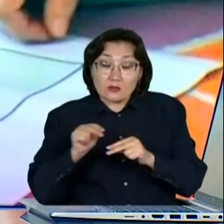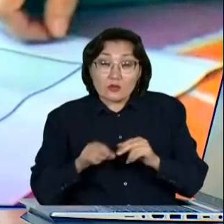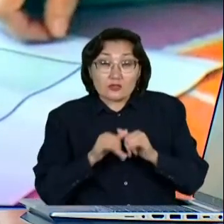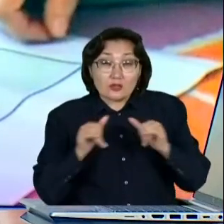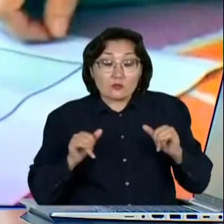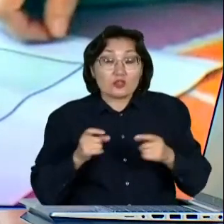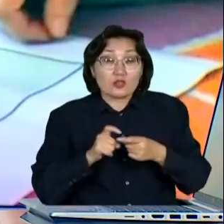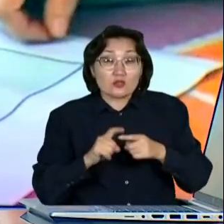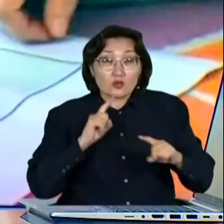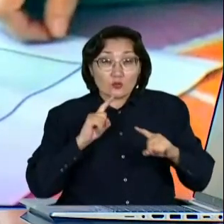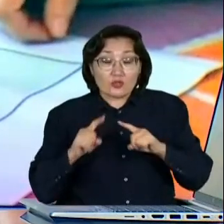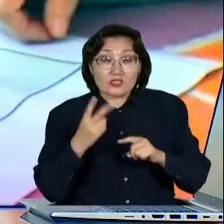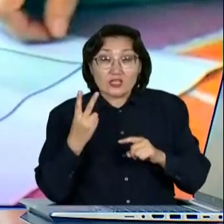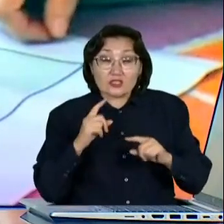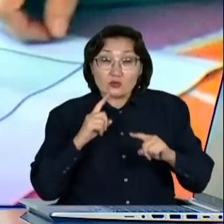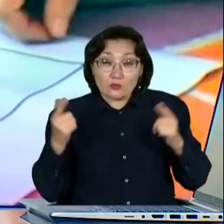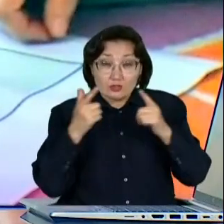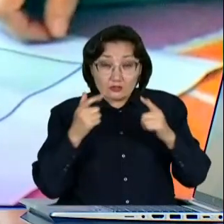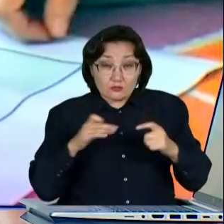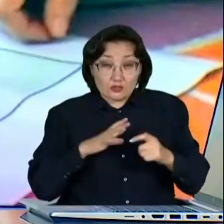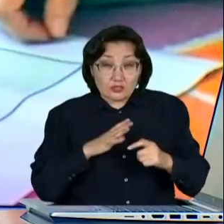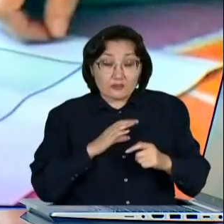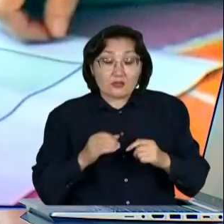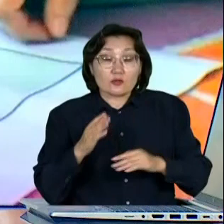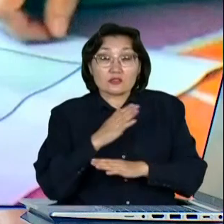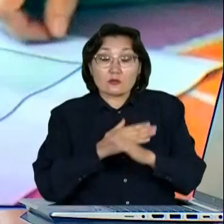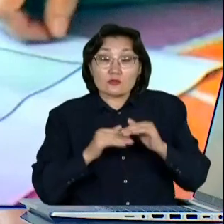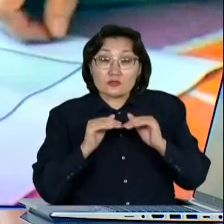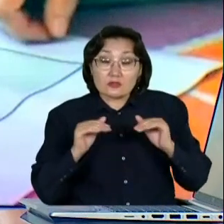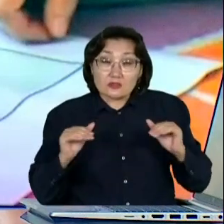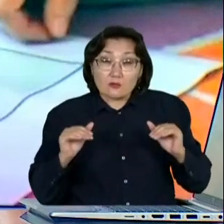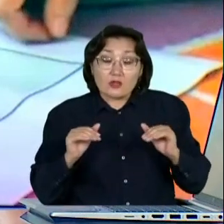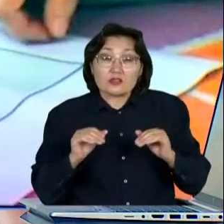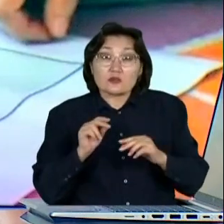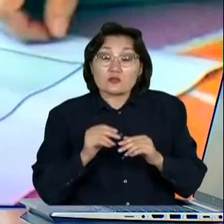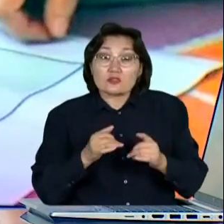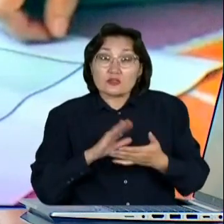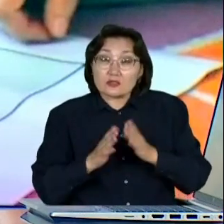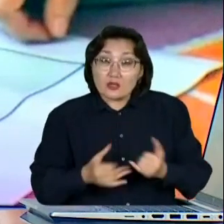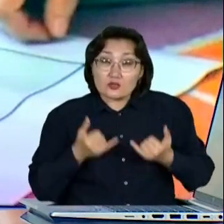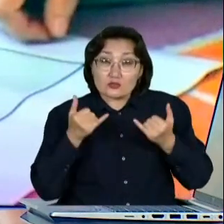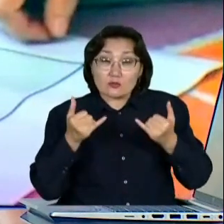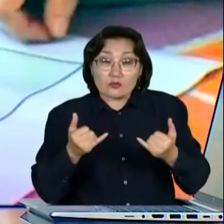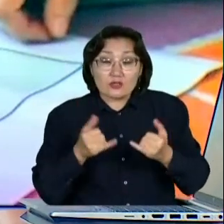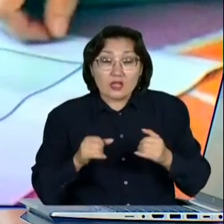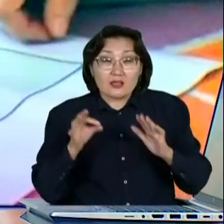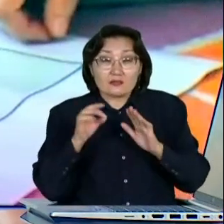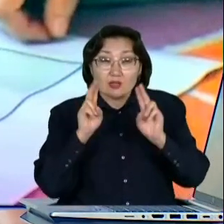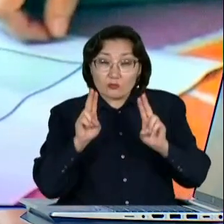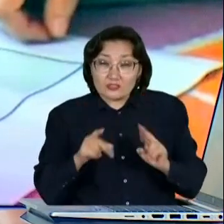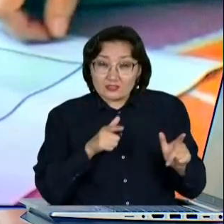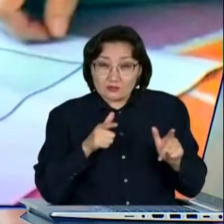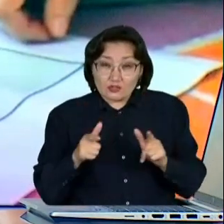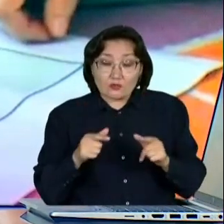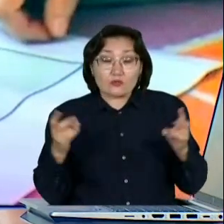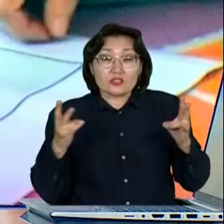кеңестің екінші отырысында айтты. Басқосу барысында инклюзивті Алматы тұжырымдамасын әзірлеу, инклюзивті білім беруді дамыту,